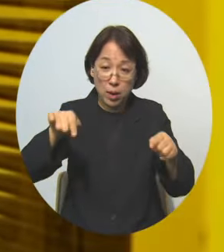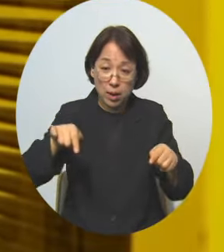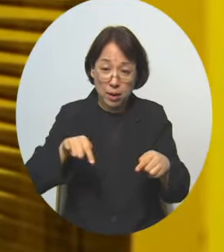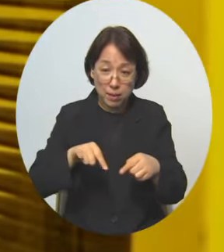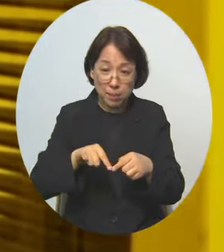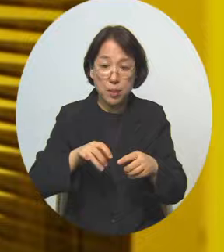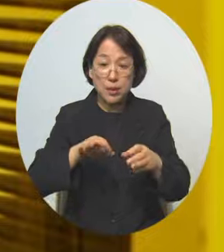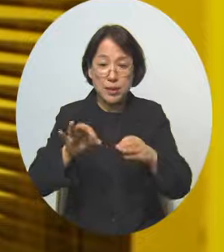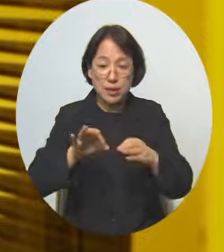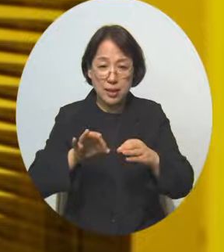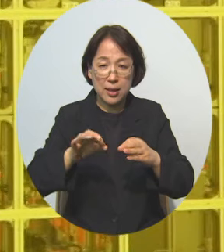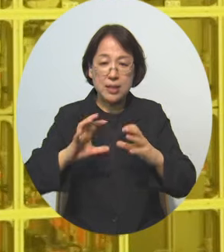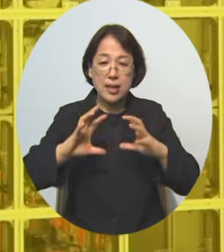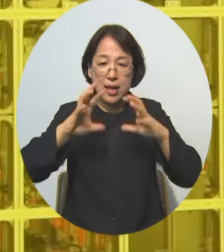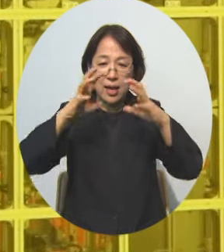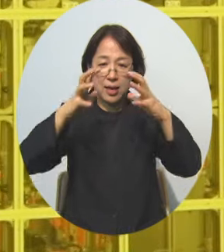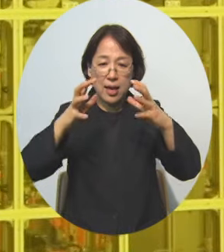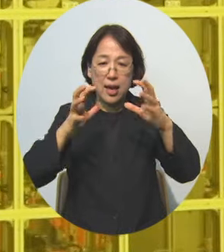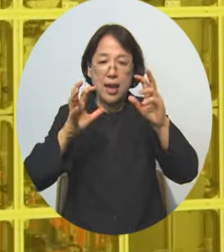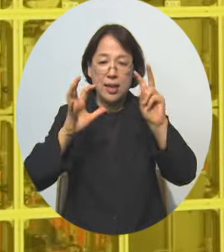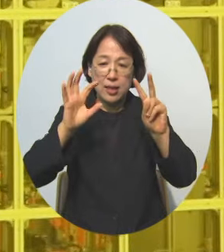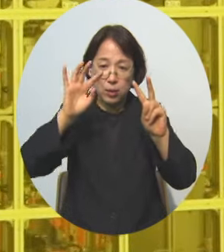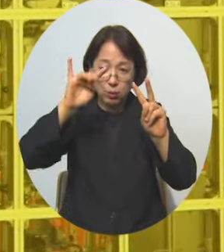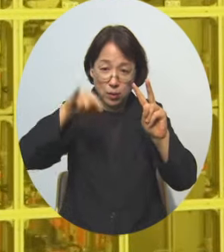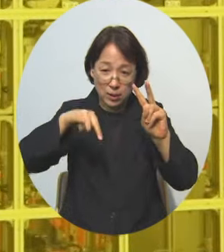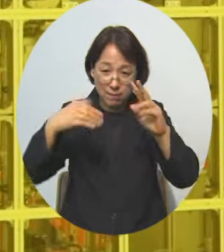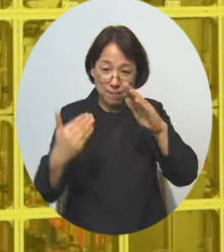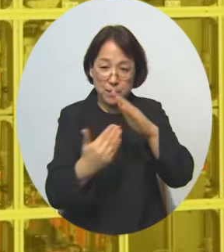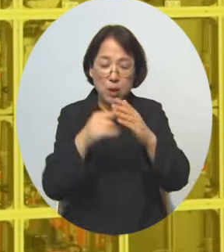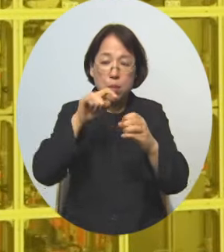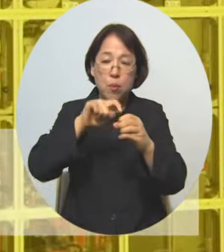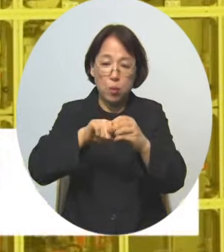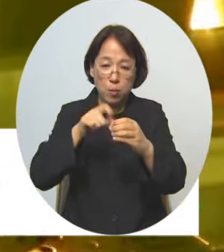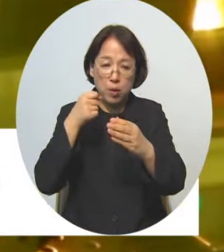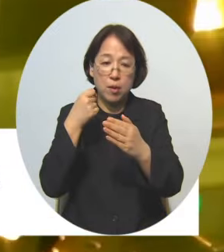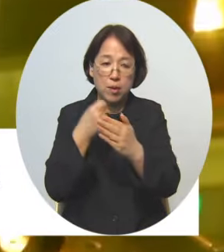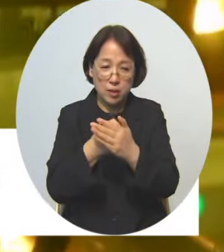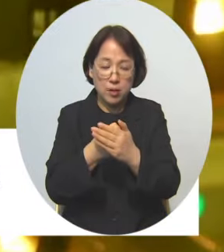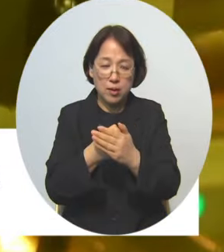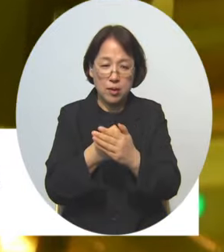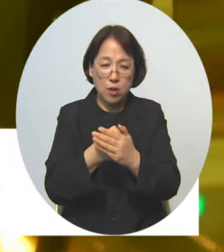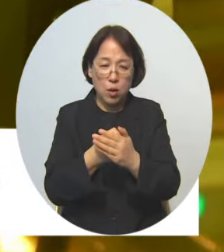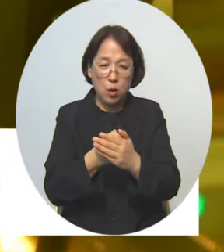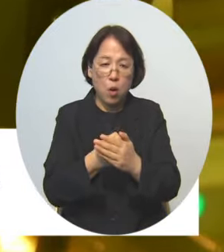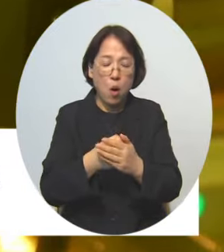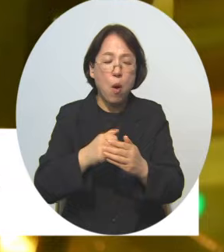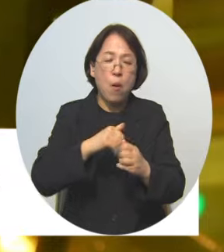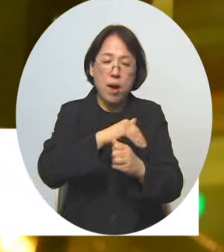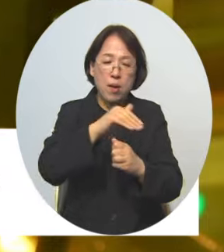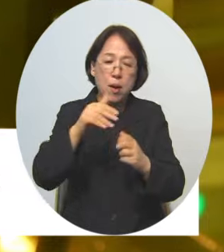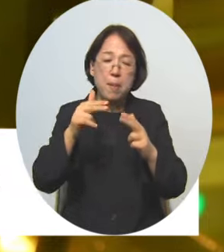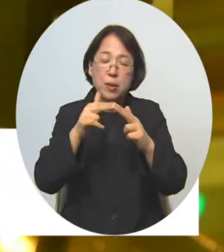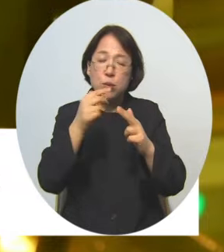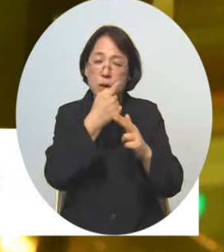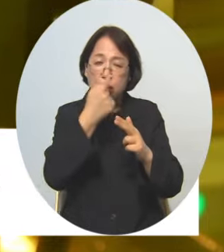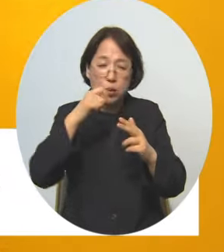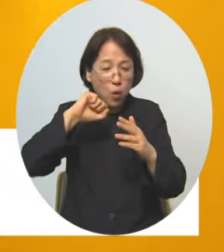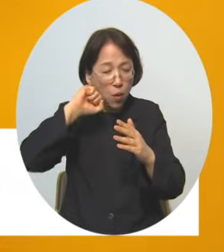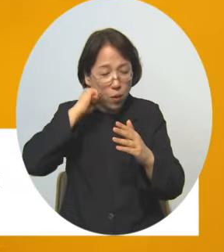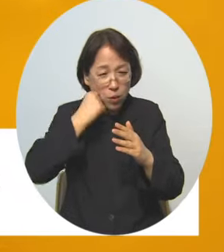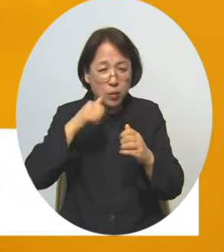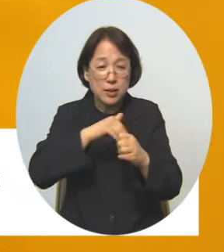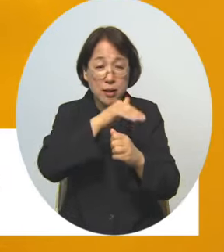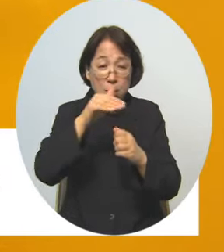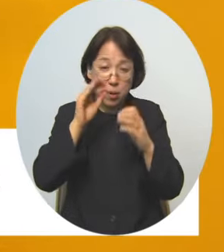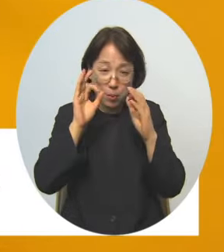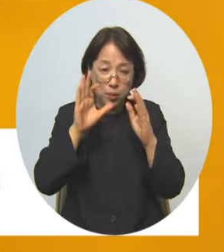2위를 달성하겠다는 목표를 세웠습니다. 이를 위해 극한 온도, 고진동 등 고난도 환경 반도체 검증이 어려운 국내 실정을